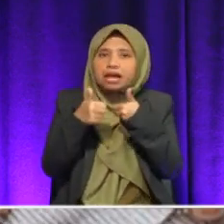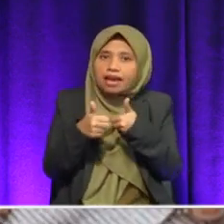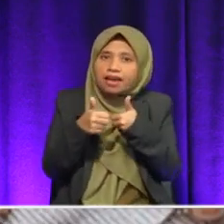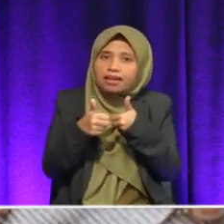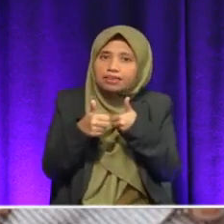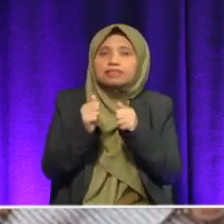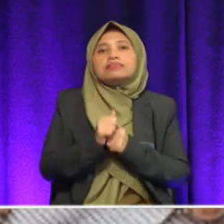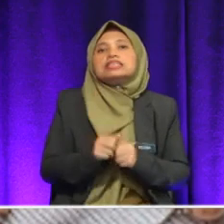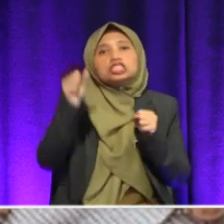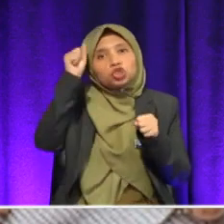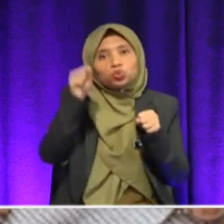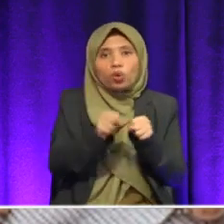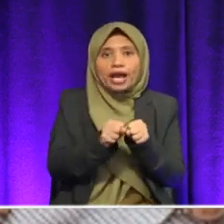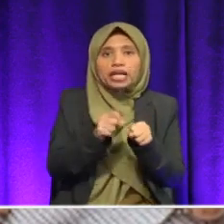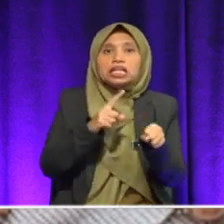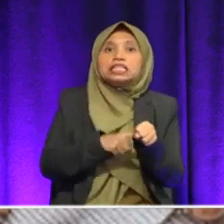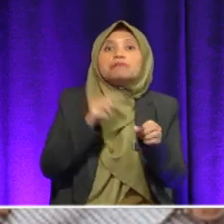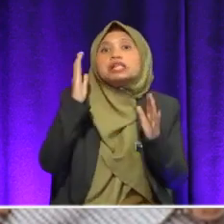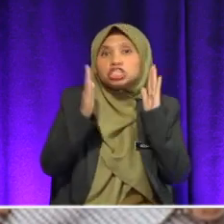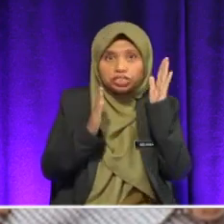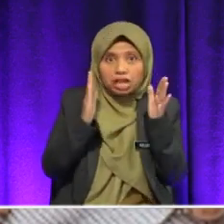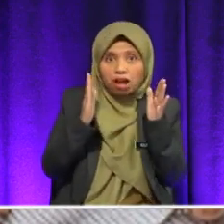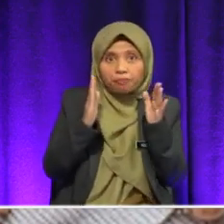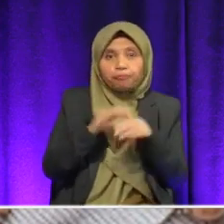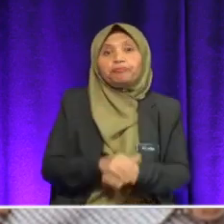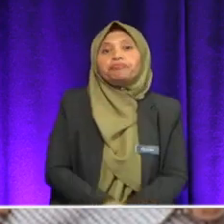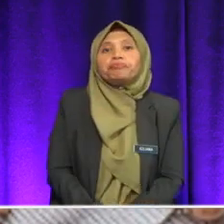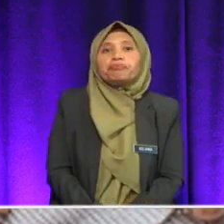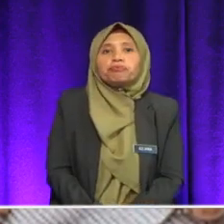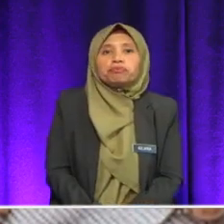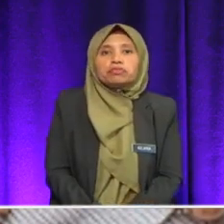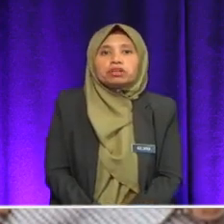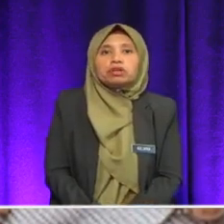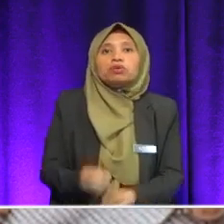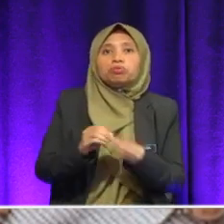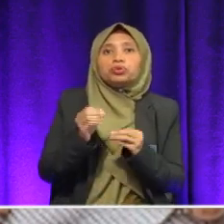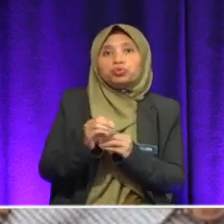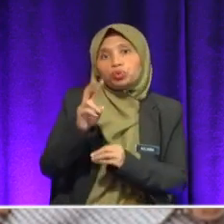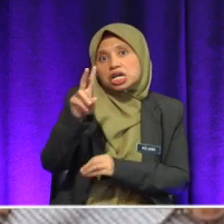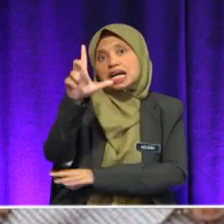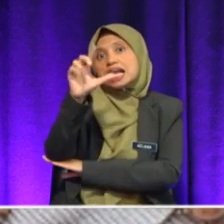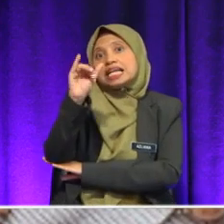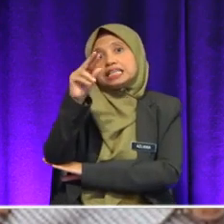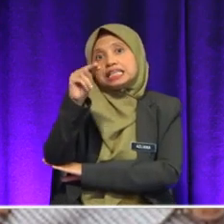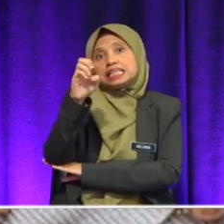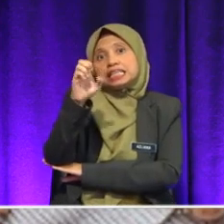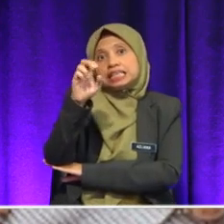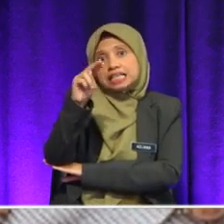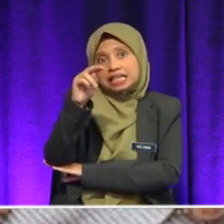sangat dibunyikan secara meluas dalam dunia fashion kemudian fabrid Line Sutera